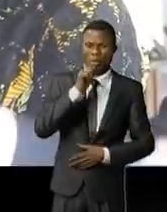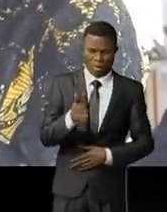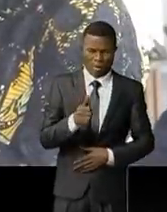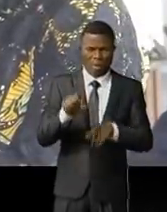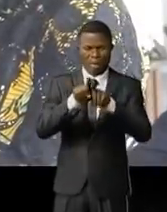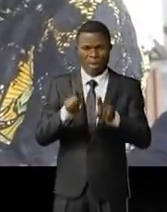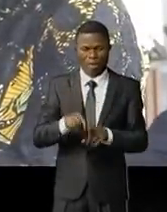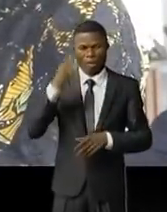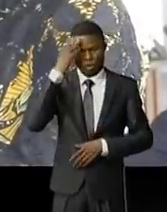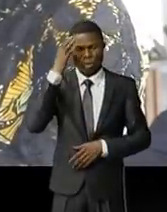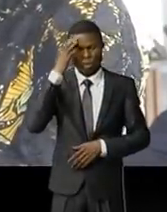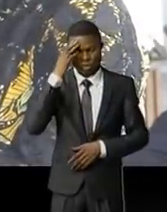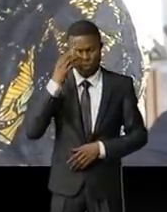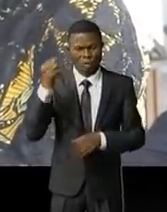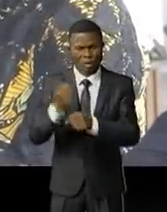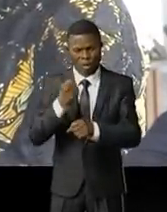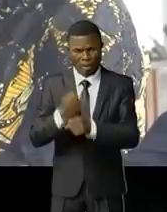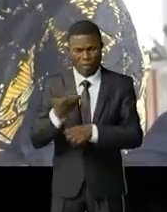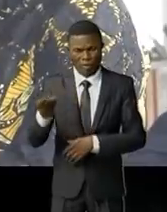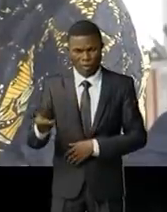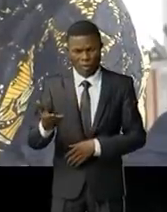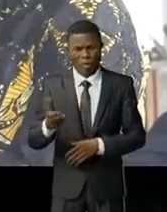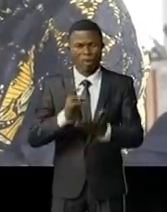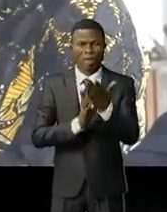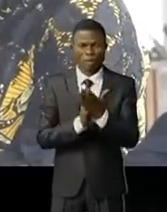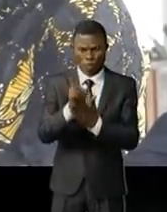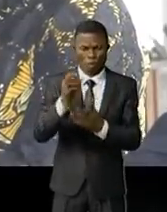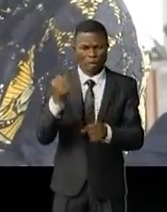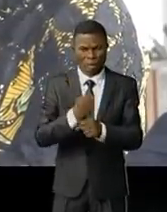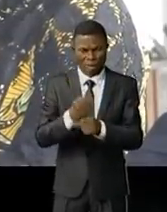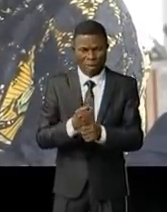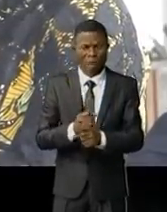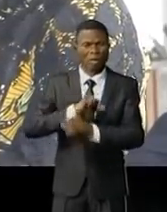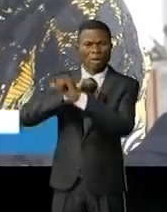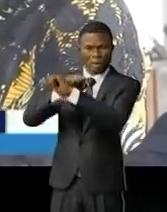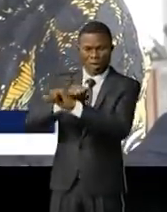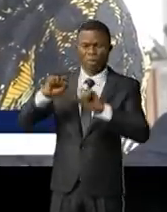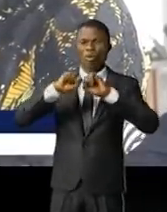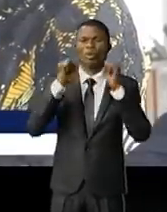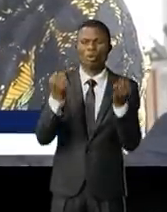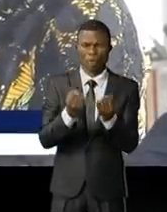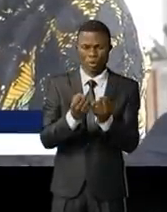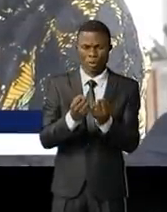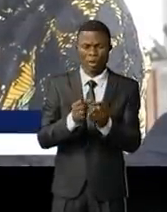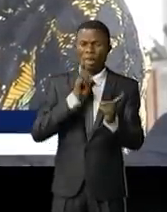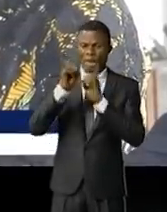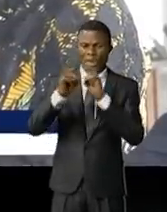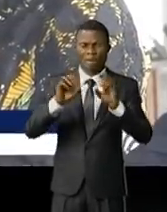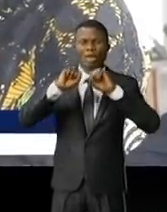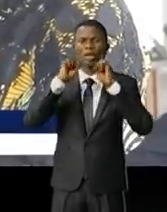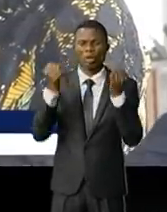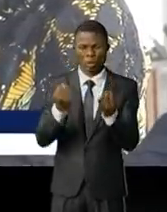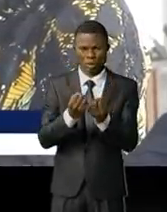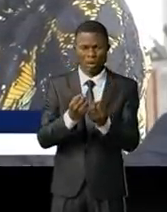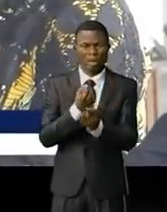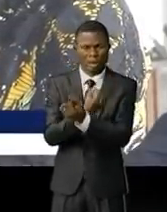à savoir l'emploi, le droit au travail, la protection sociale, le dialogue social,